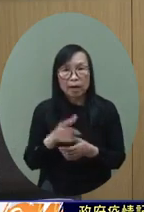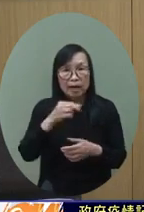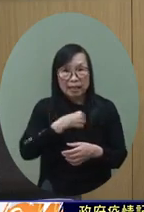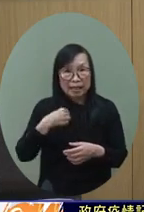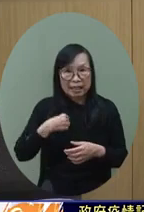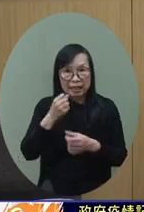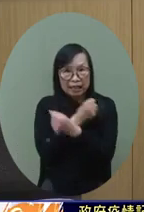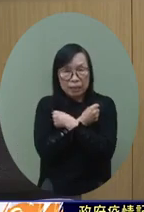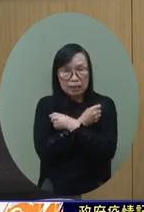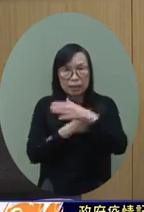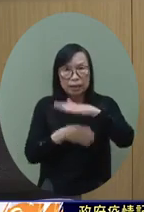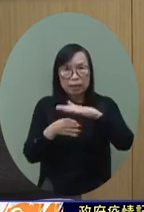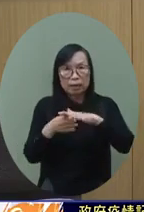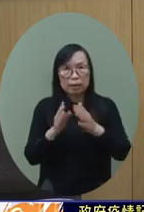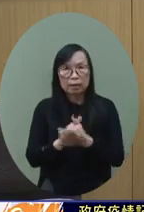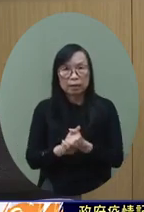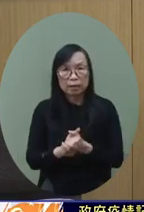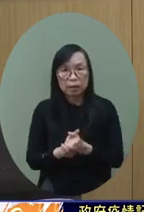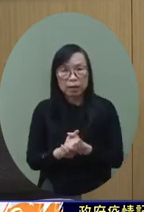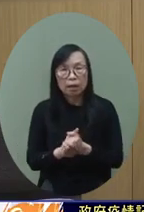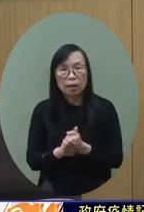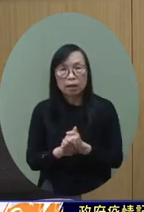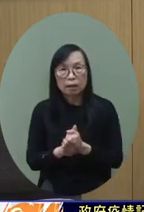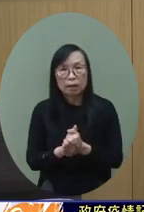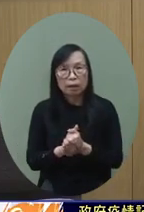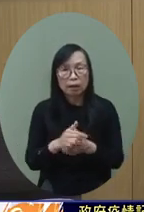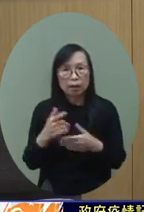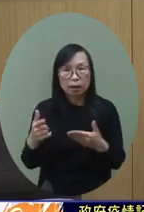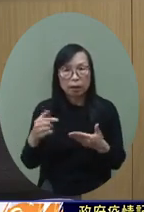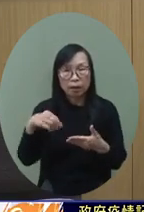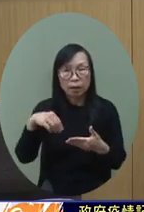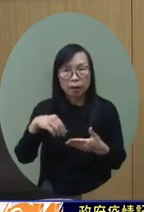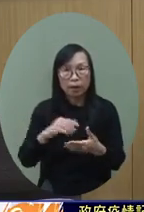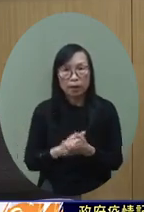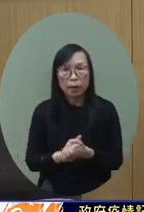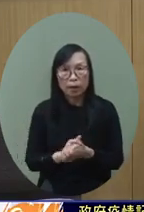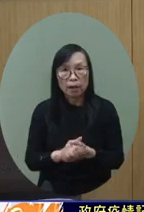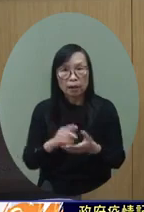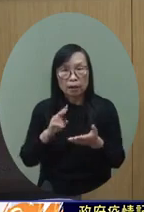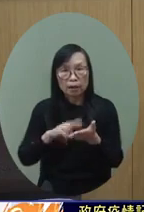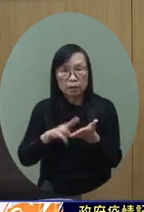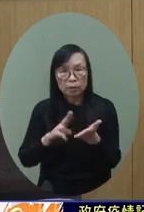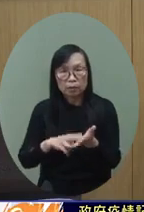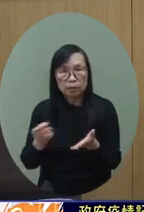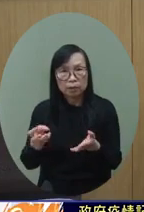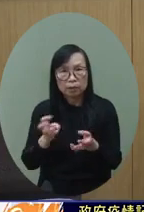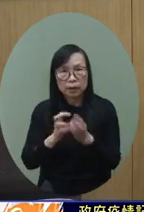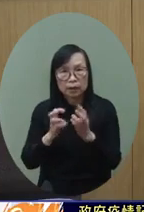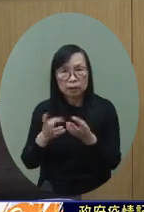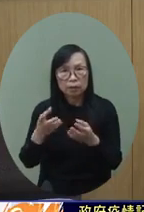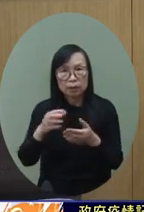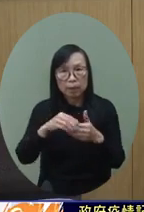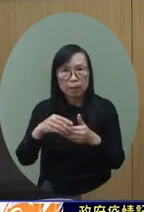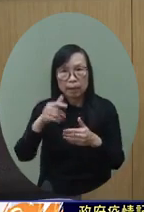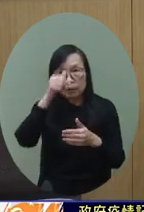個休息室咧，個 office 咧 was extensively contaminated 嘅。咁我想問一下咧，即係呢個信息似乎係一個係引起咗入